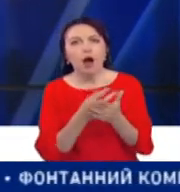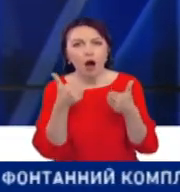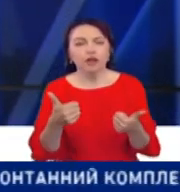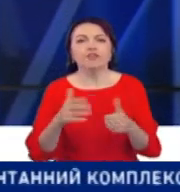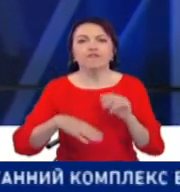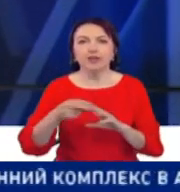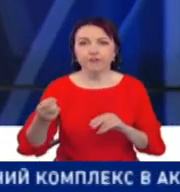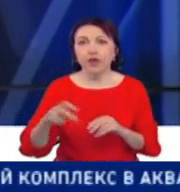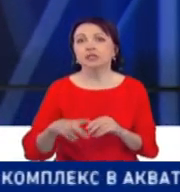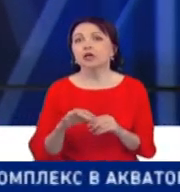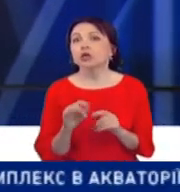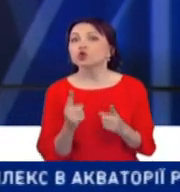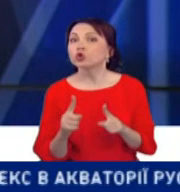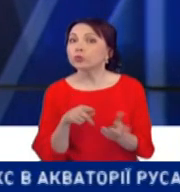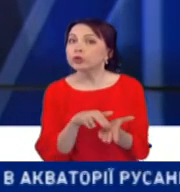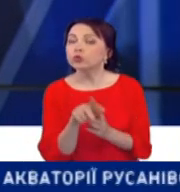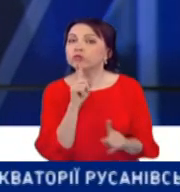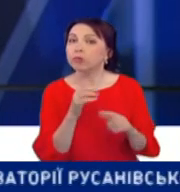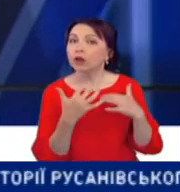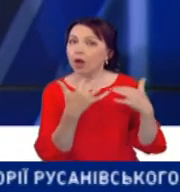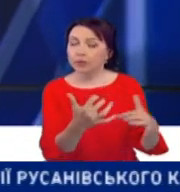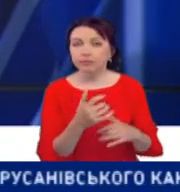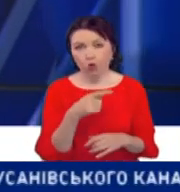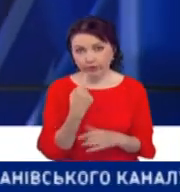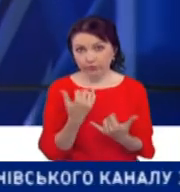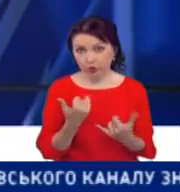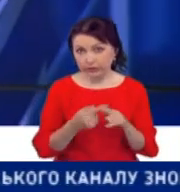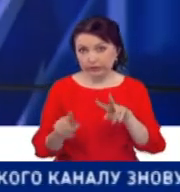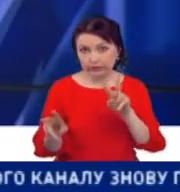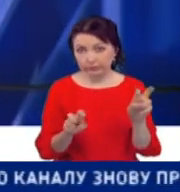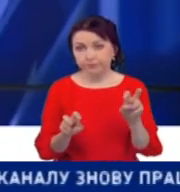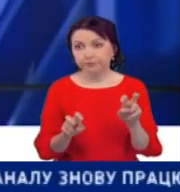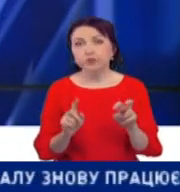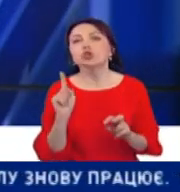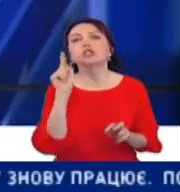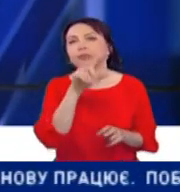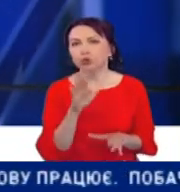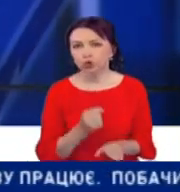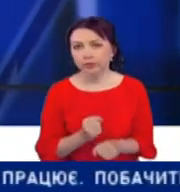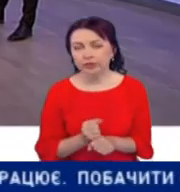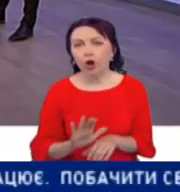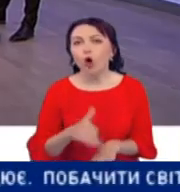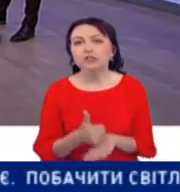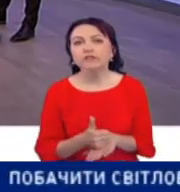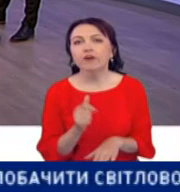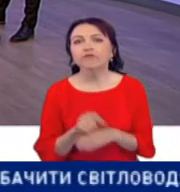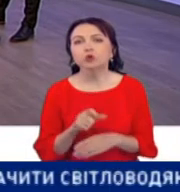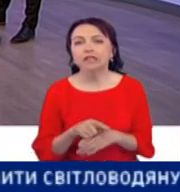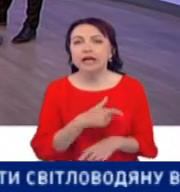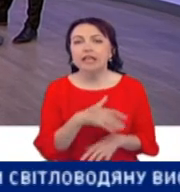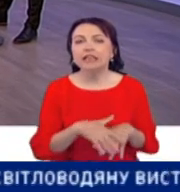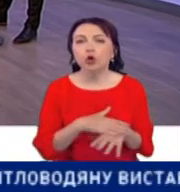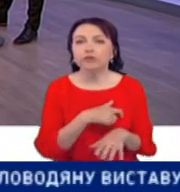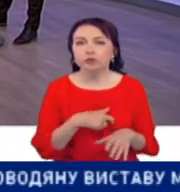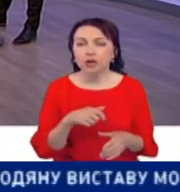фахівець. І чому йдуть в парламент? Ну, якщо ми говоримо сьогодні про парламент, що ти там будеш робити? Основна функція народного депутата.